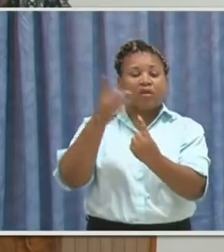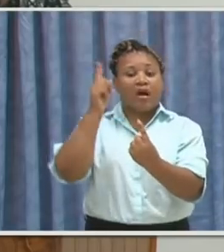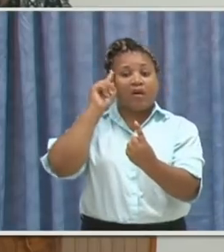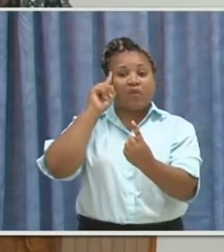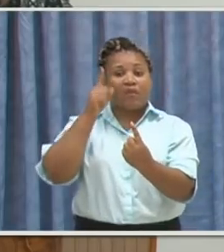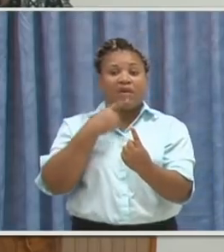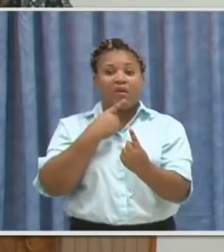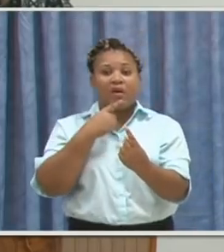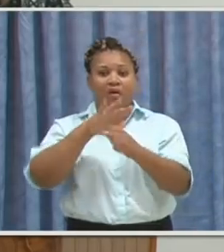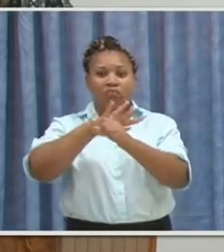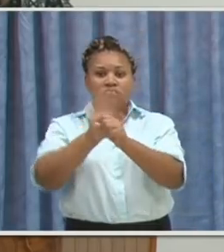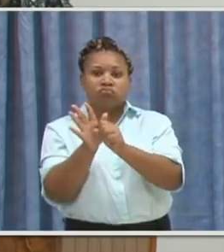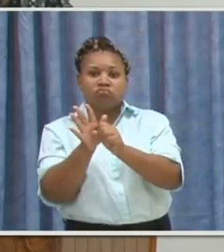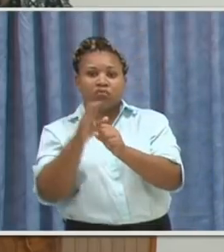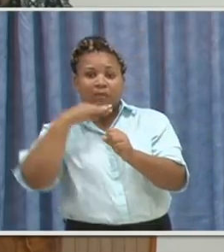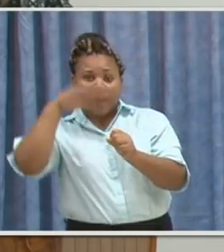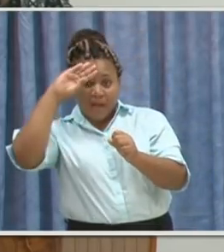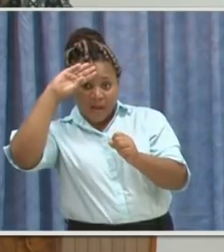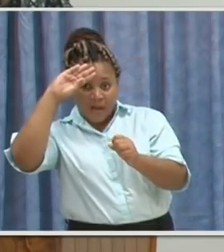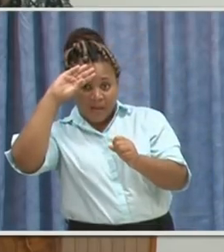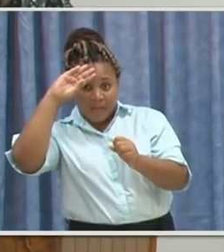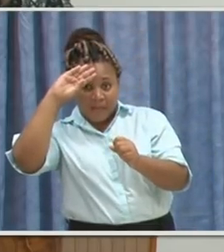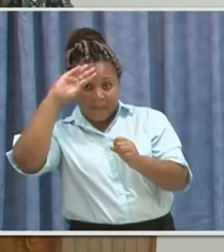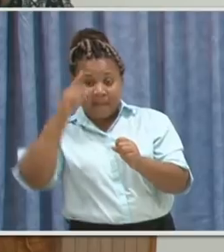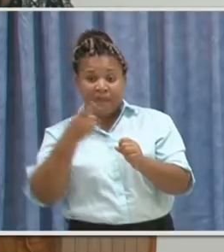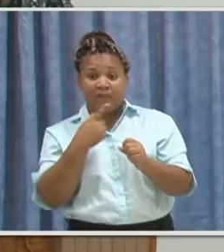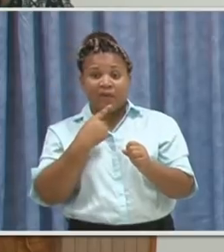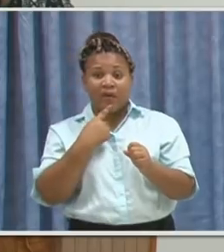en total, dans quarantaine, on a